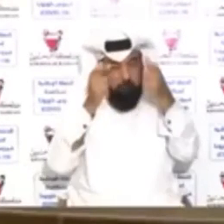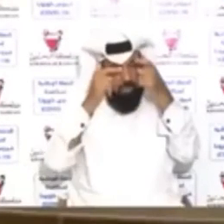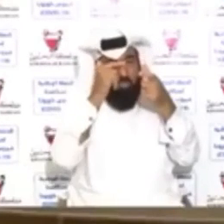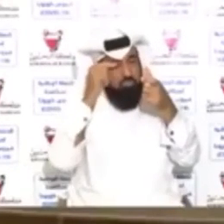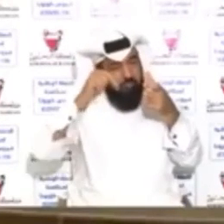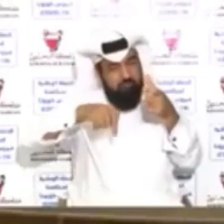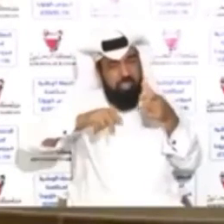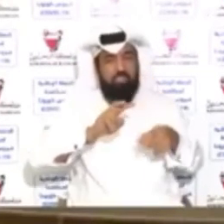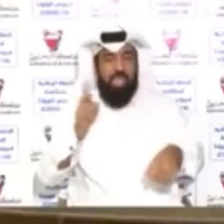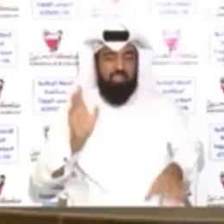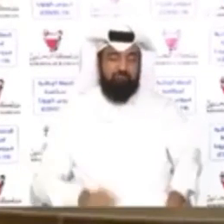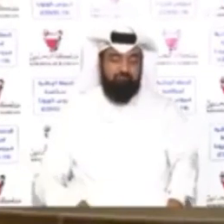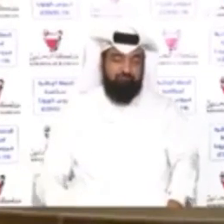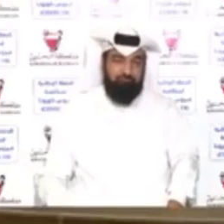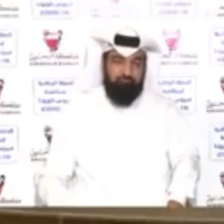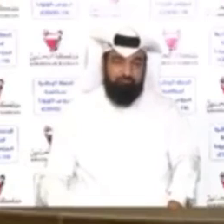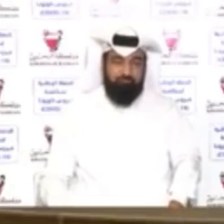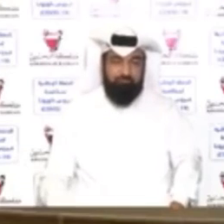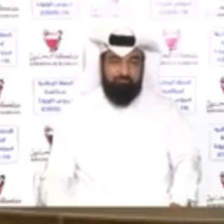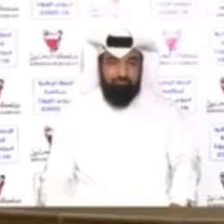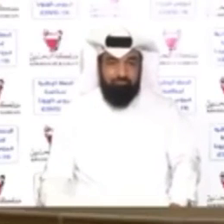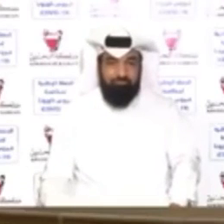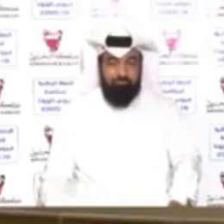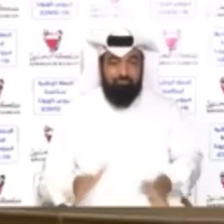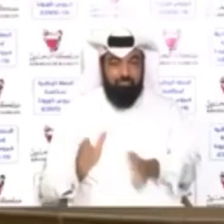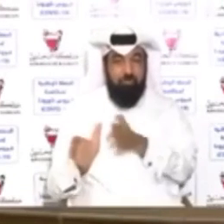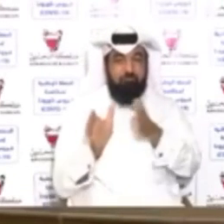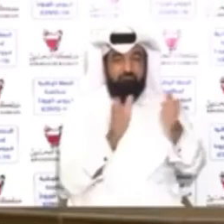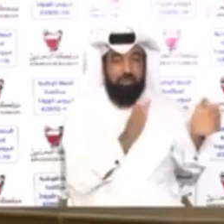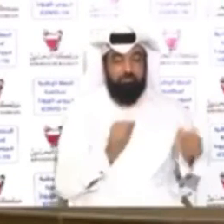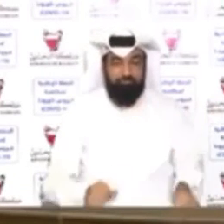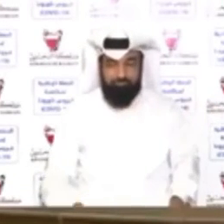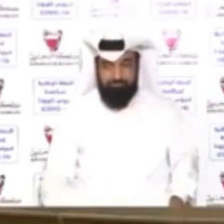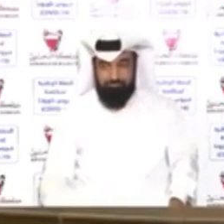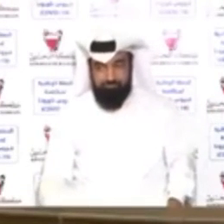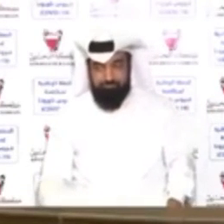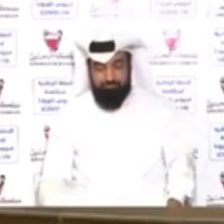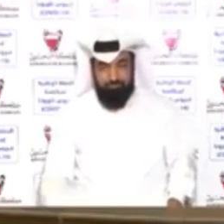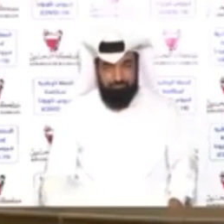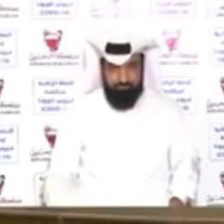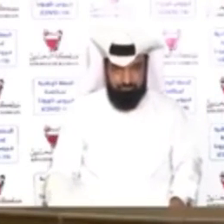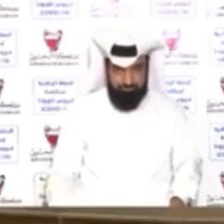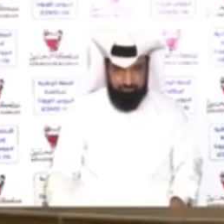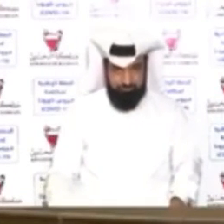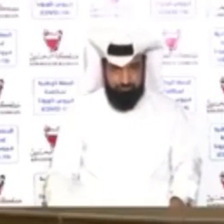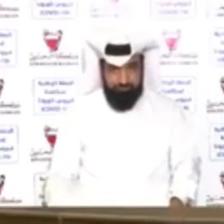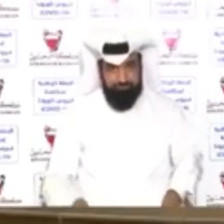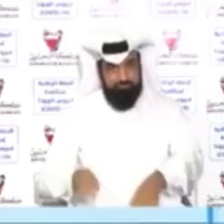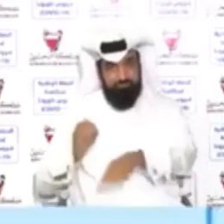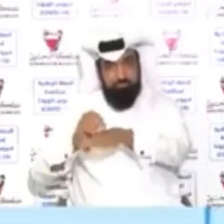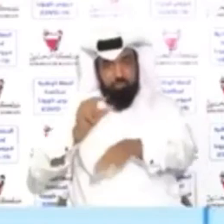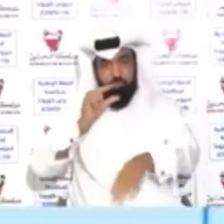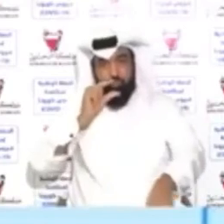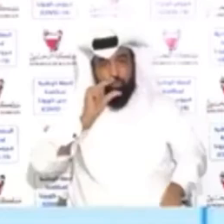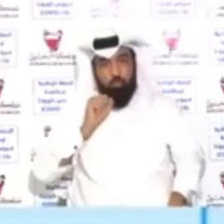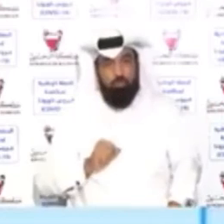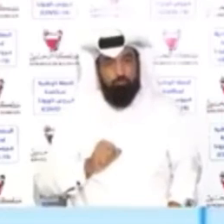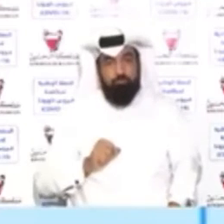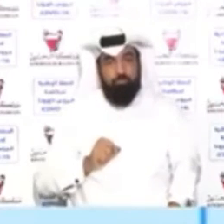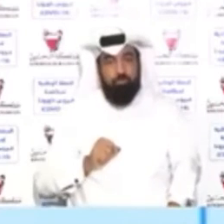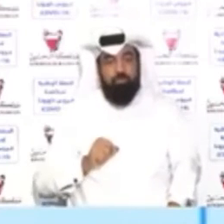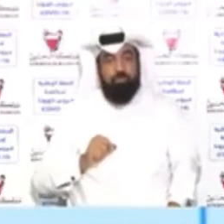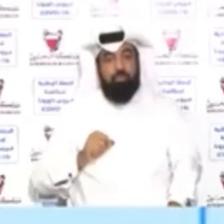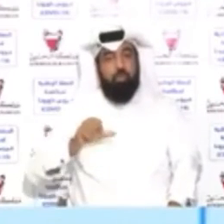والمتخصصين في هذه الامراض. نعم. سؤال من الصحفي نوشاد من ترو كوبيز. سؤال لك دكتور